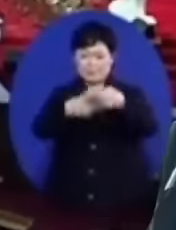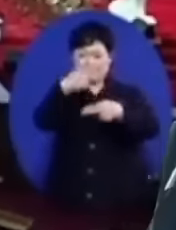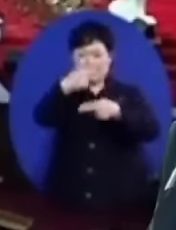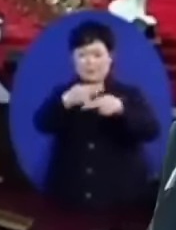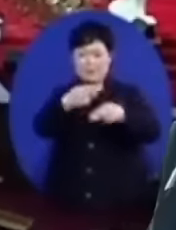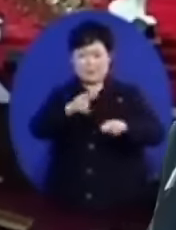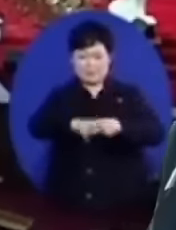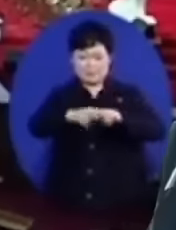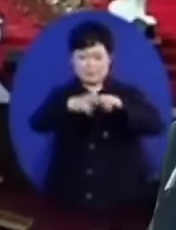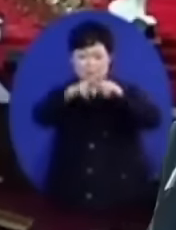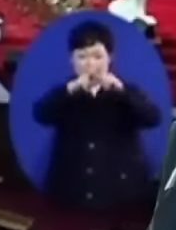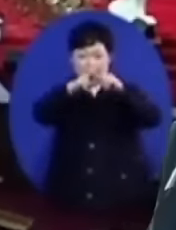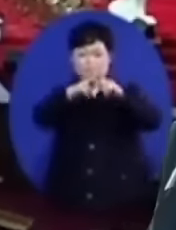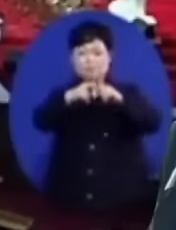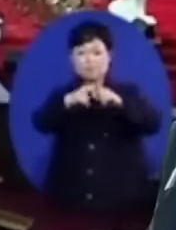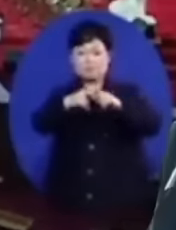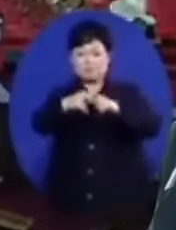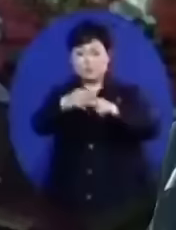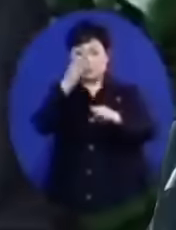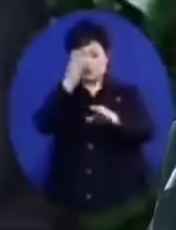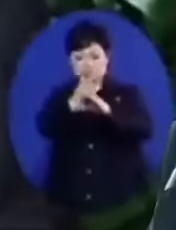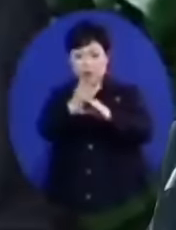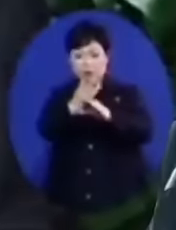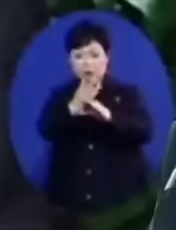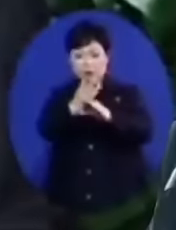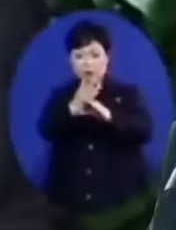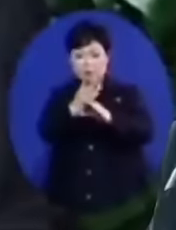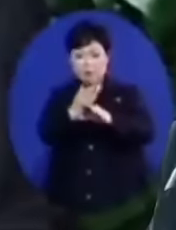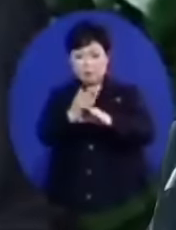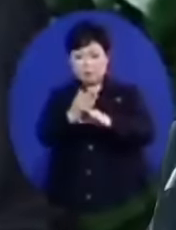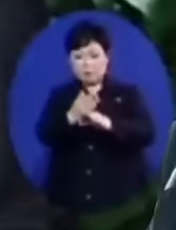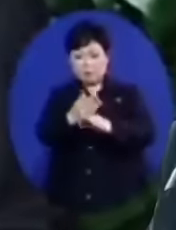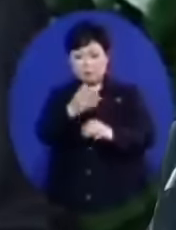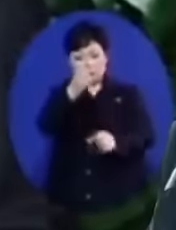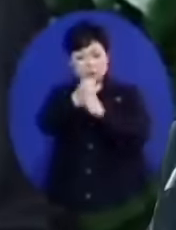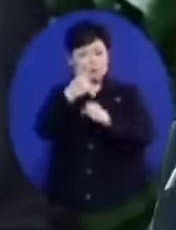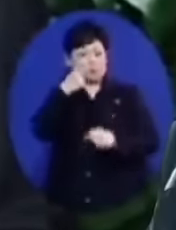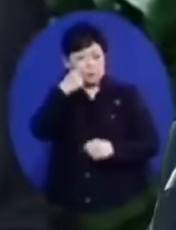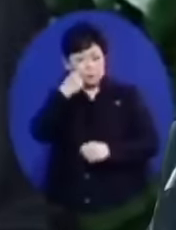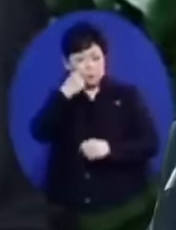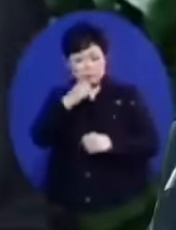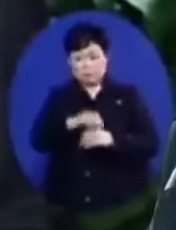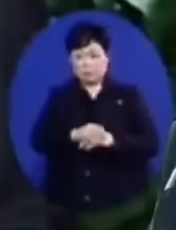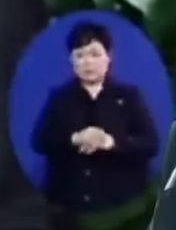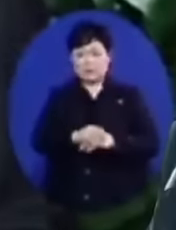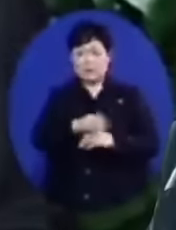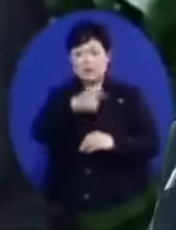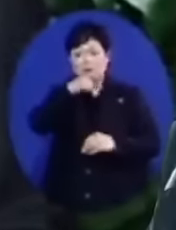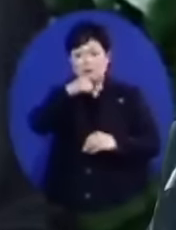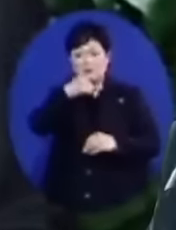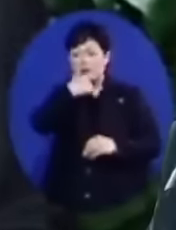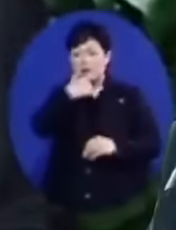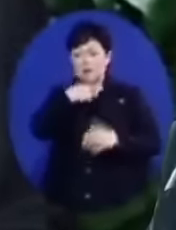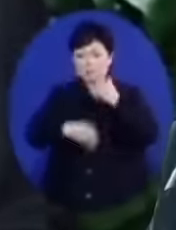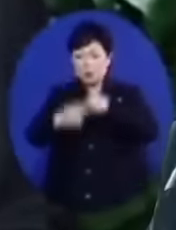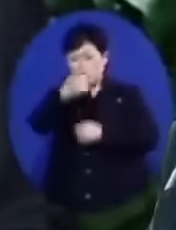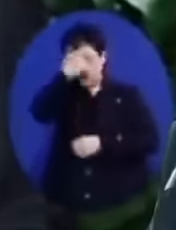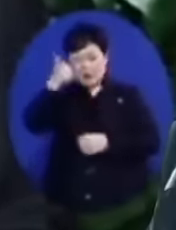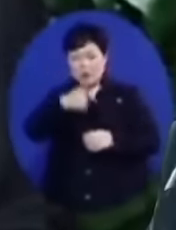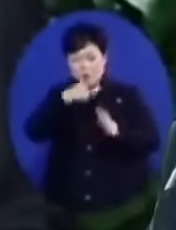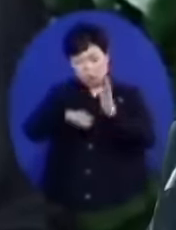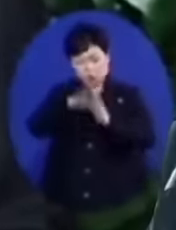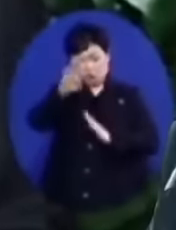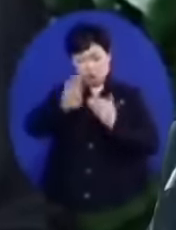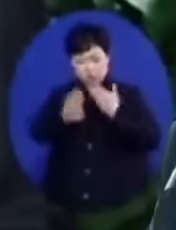짓다가 못 짓고 말았는 것입니다. 기다리지 않았었어요. 노아 홍수의 후에 그들이 나아갈